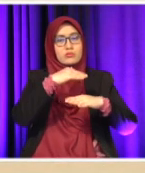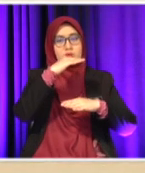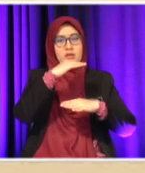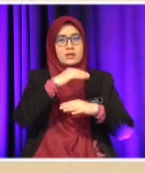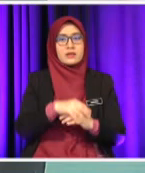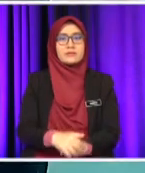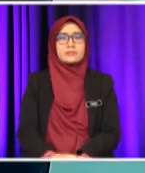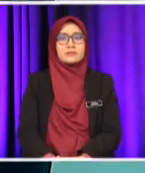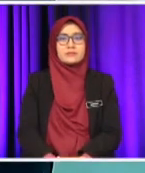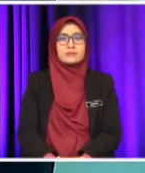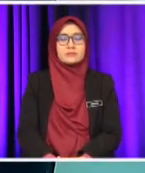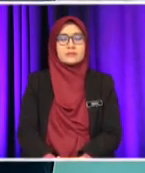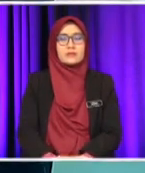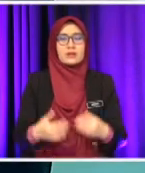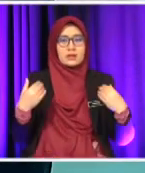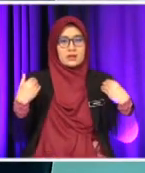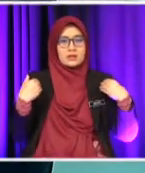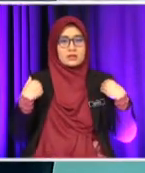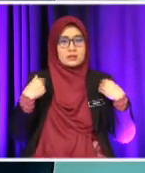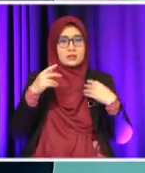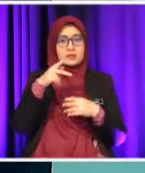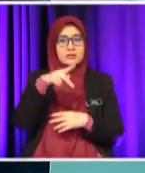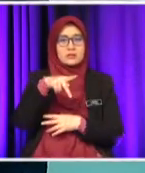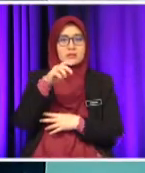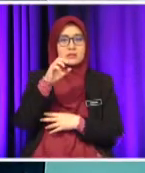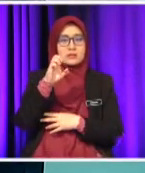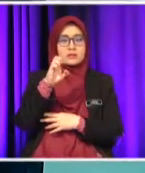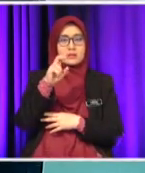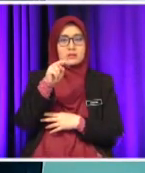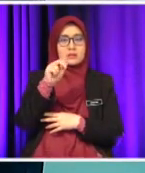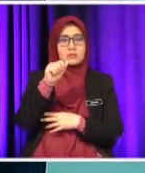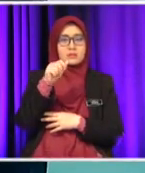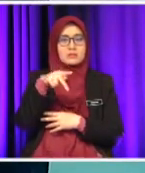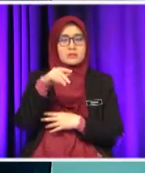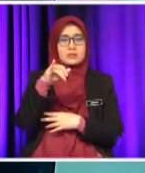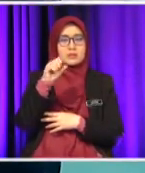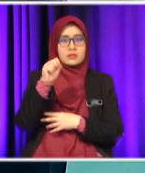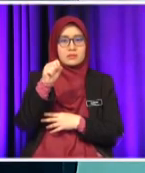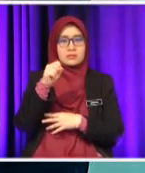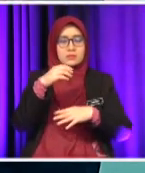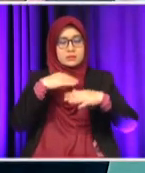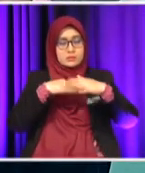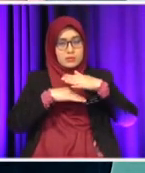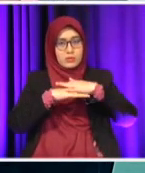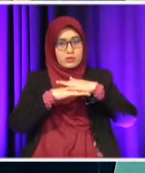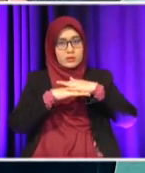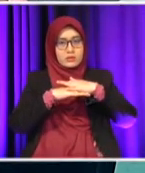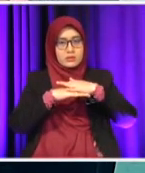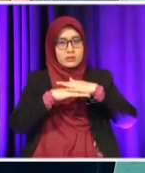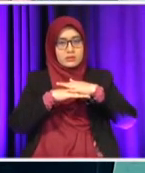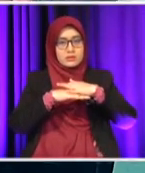yaitu dasar kita ada bottom filter ataupun di bagian bawah equarium